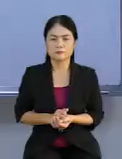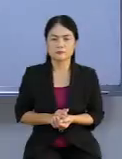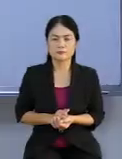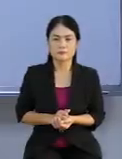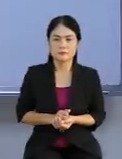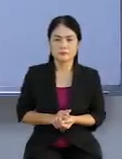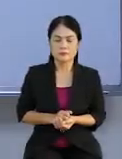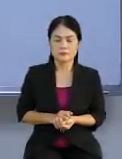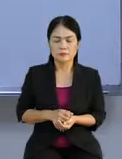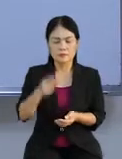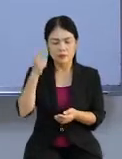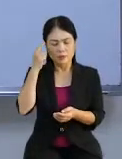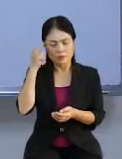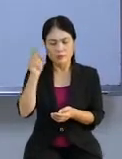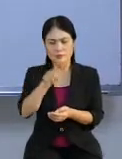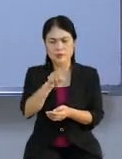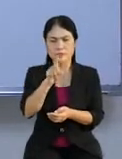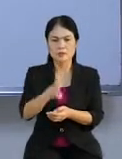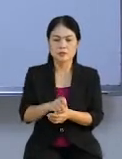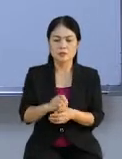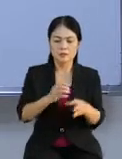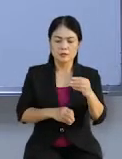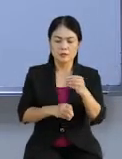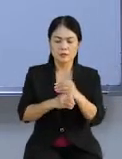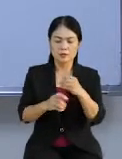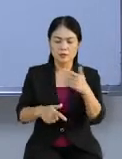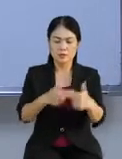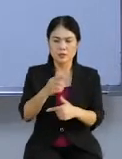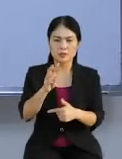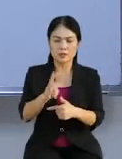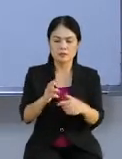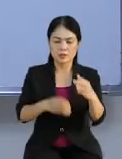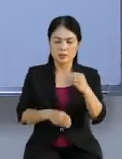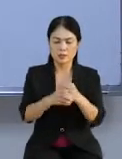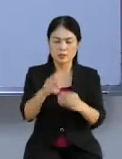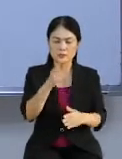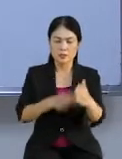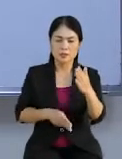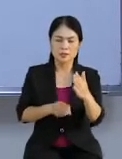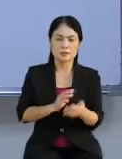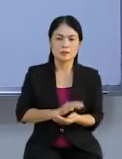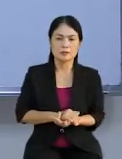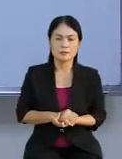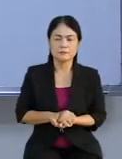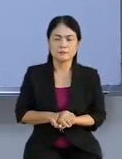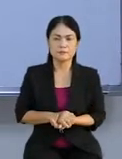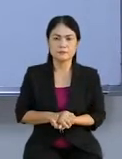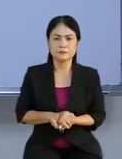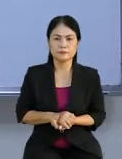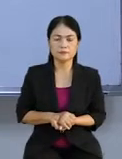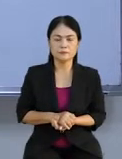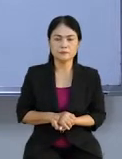tỏ mình ấy nhỏ thế rồi có ai dừng ai bật thang đó chấm hiền thì bây giờ ai mình bật thang mày tiết